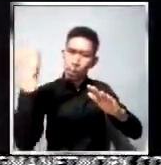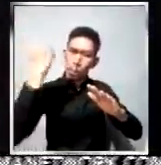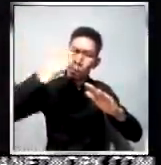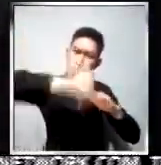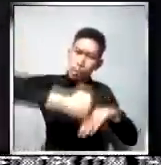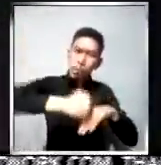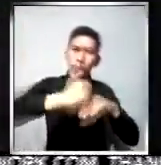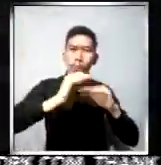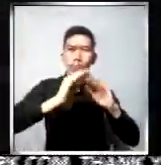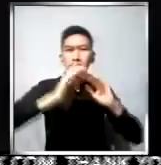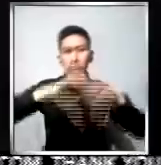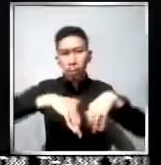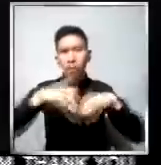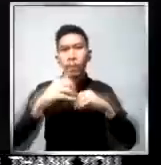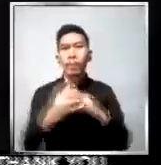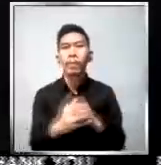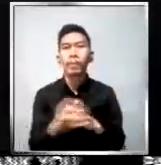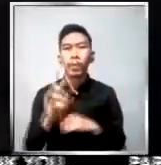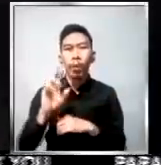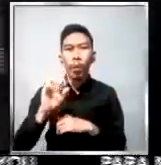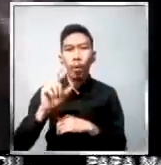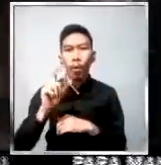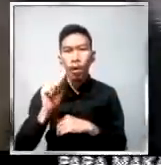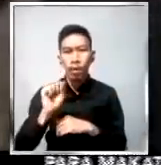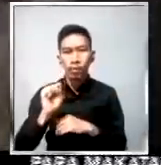Baha naman sa ilang lugar sa Calapan City.